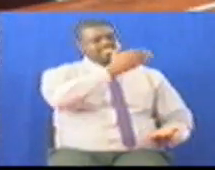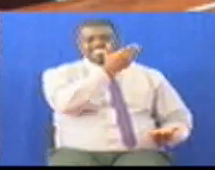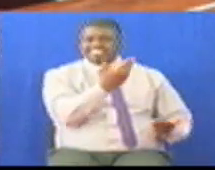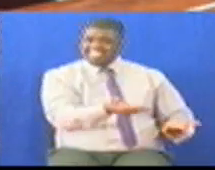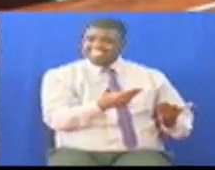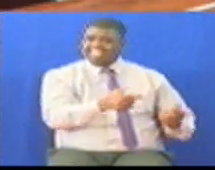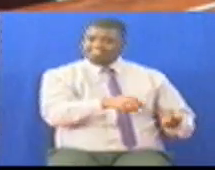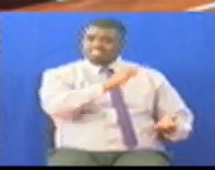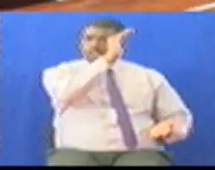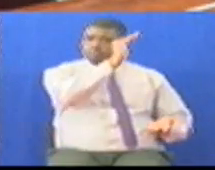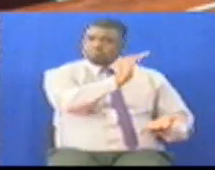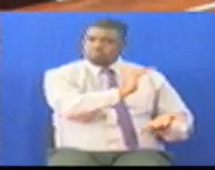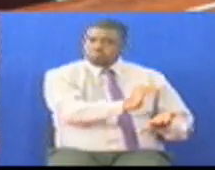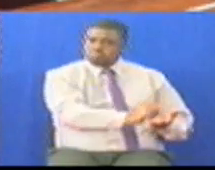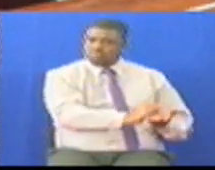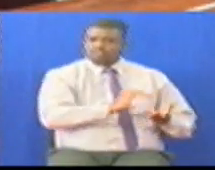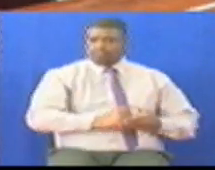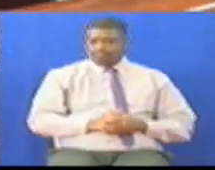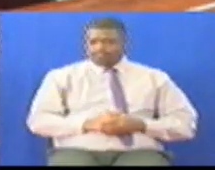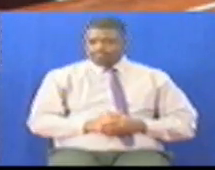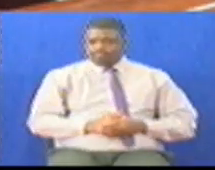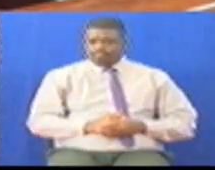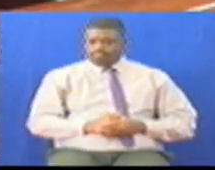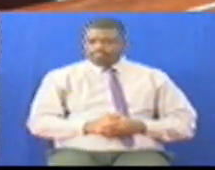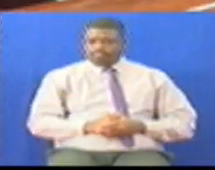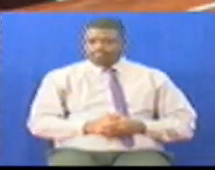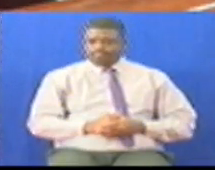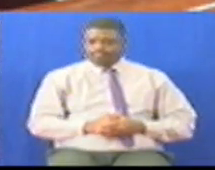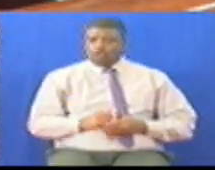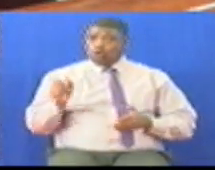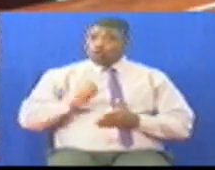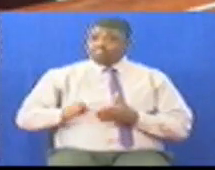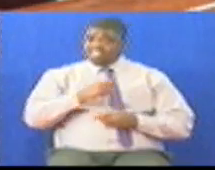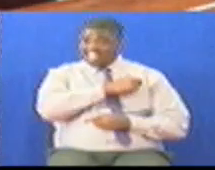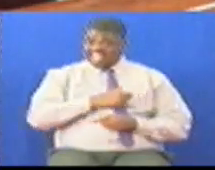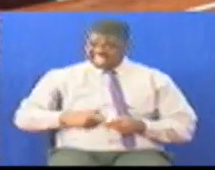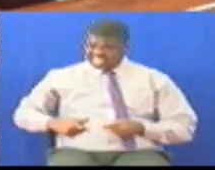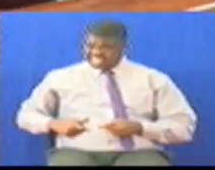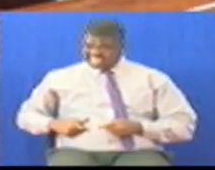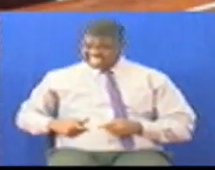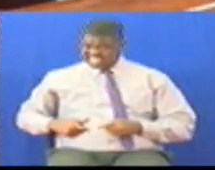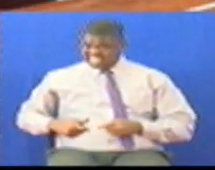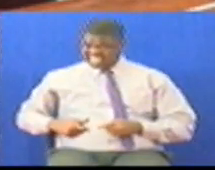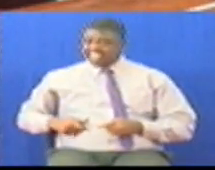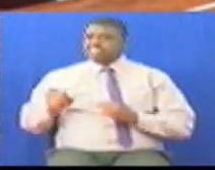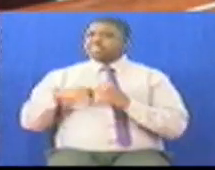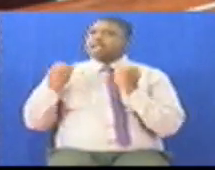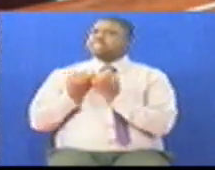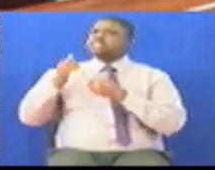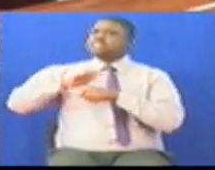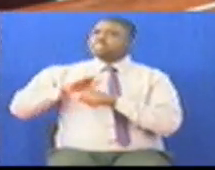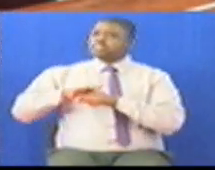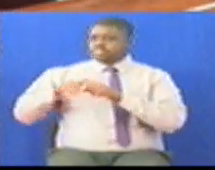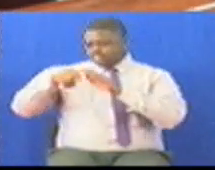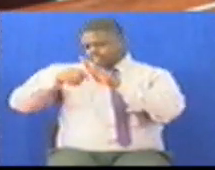hilo. Ofisi ya Rais, Management ya Utumishi wa Umma na taasisi zake. Hapa kuna taasisi nyingi,